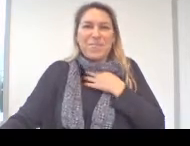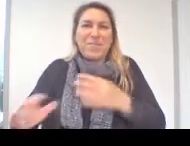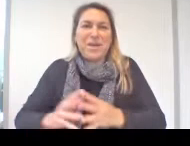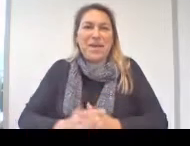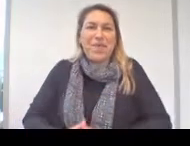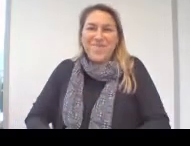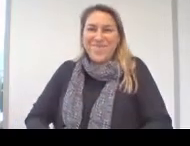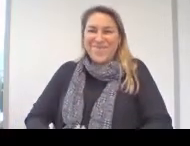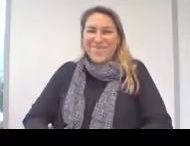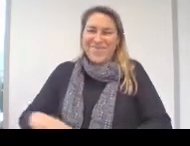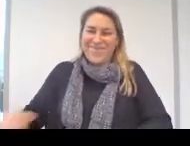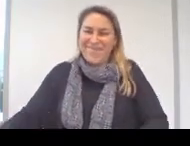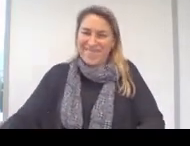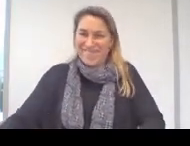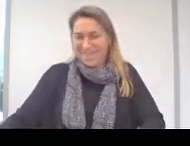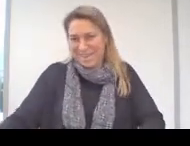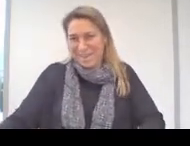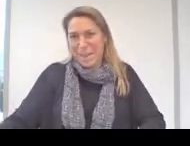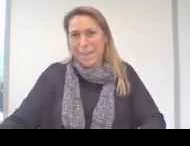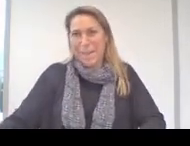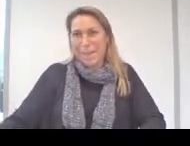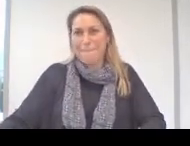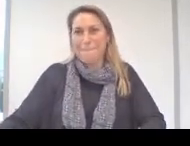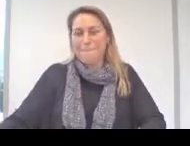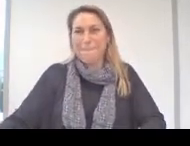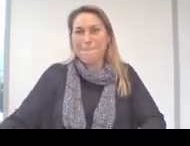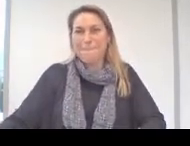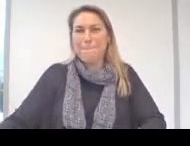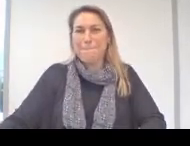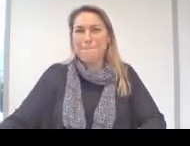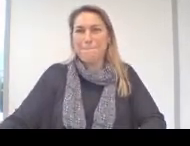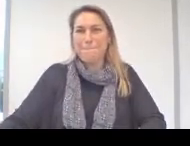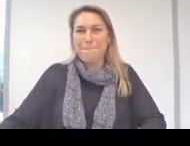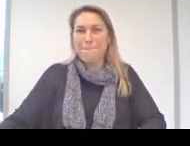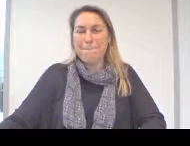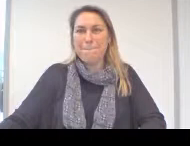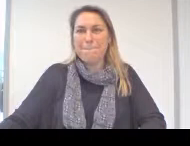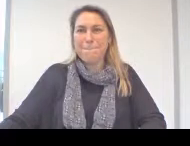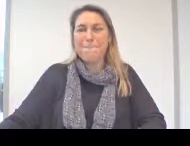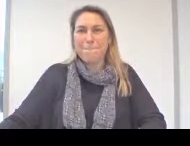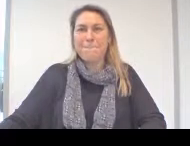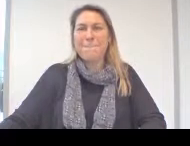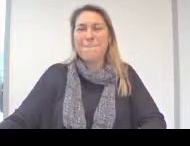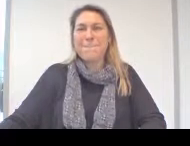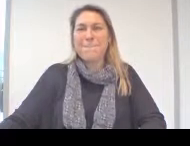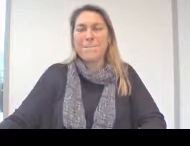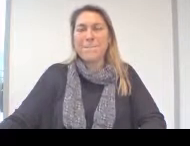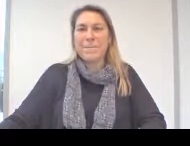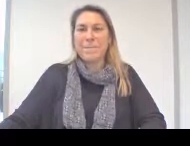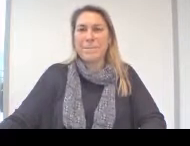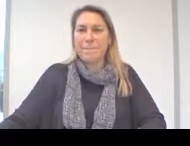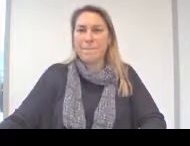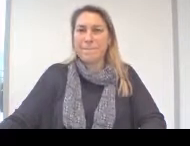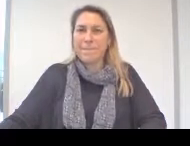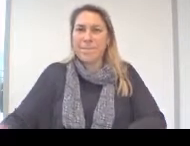Cécile Alors, D. vous avez beaucoup parlé des métiers opérationnels sur les sites même hein, de vacances qui accueillent des consommateurs, mais